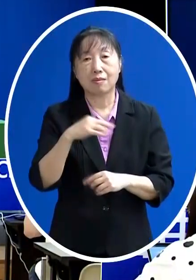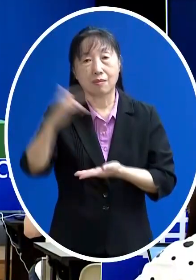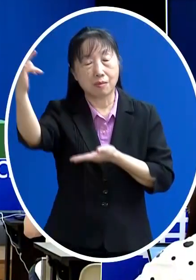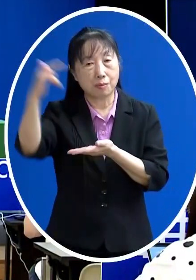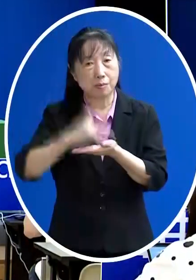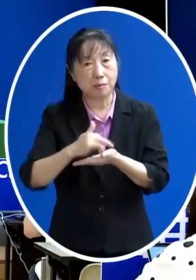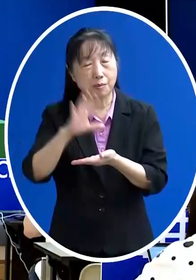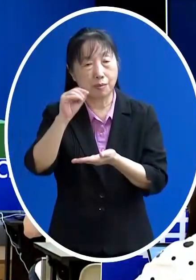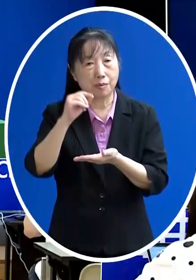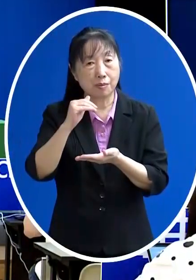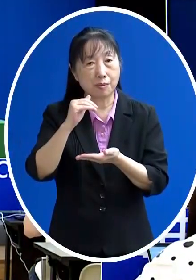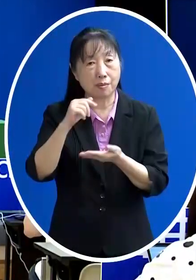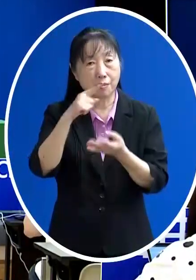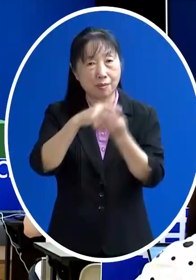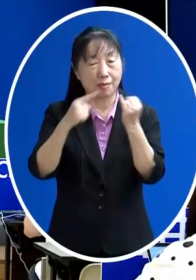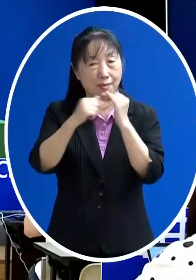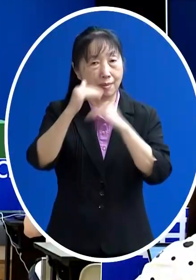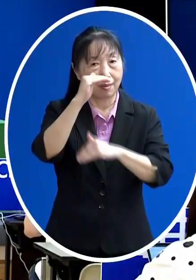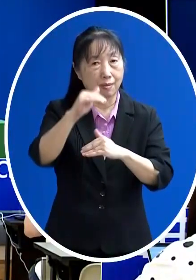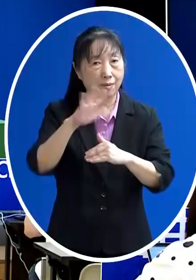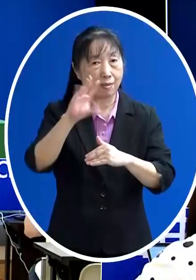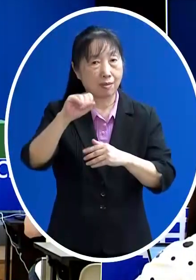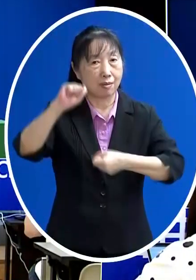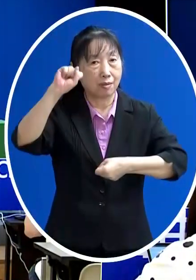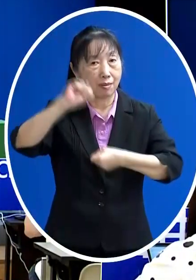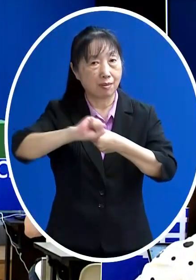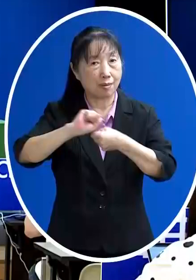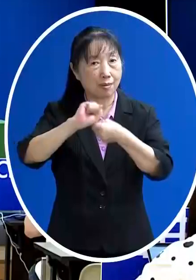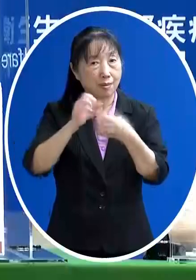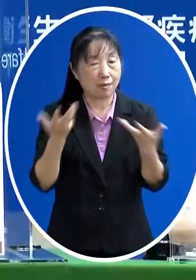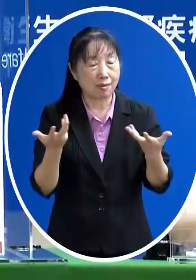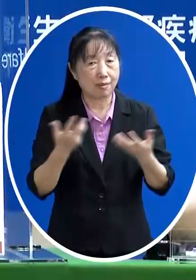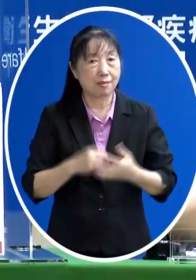再多负荷到怎样的程度？谢谢。 好，我想，